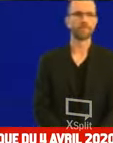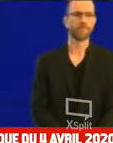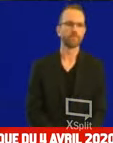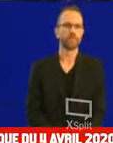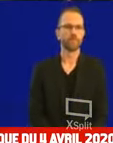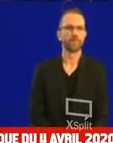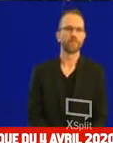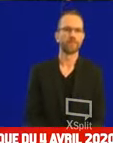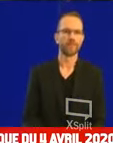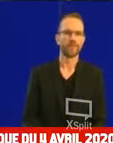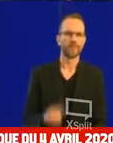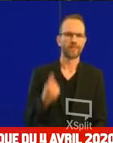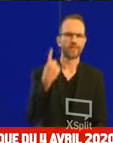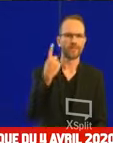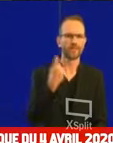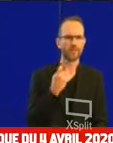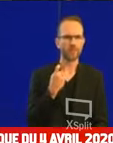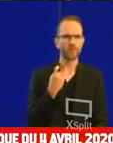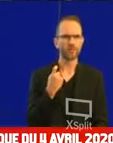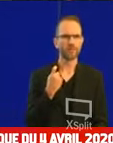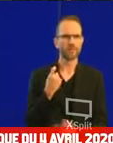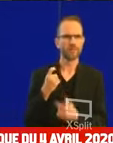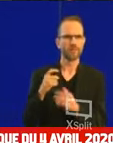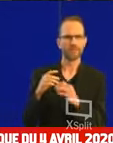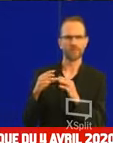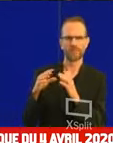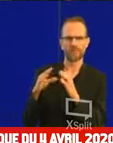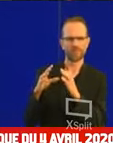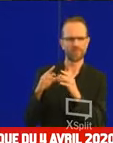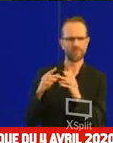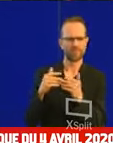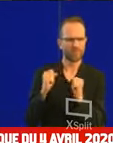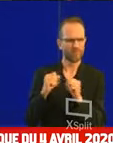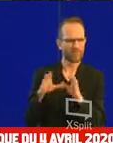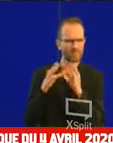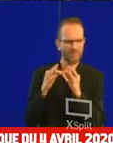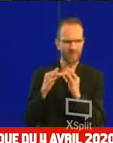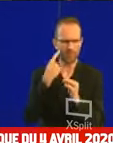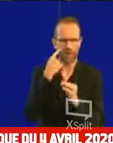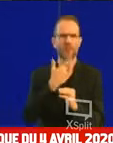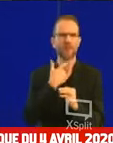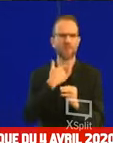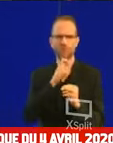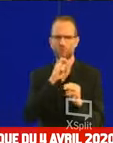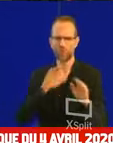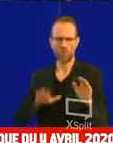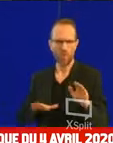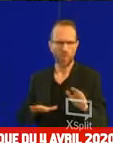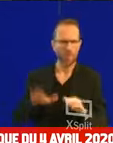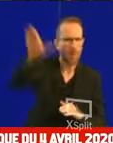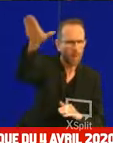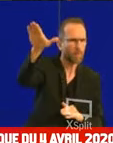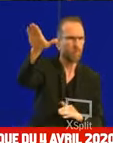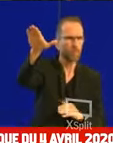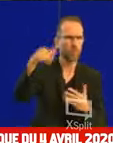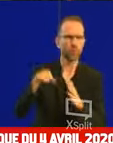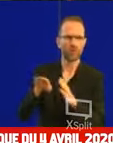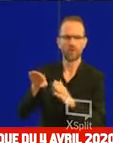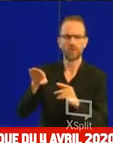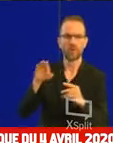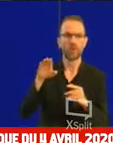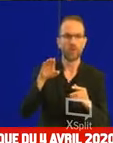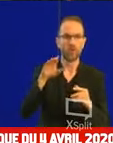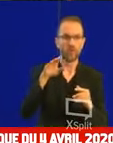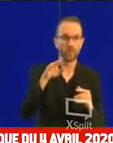peut-on expliquer pourquoi la province du limbourg est la plus affectée pensez vous que celle ci est en avance et qu'elle sera moins touchée dans le